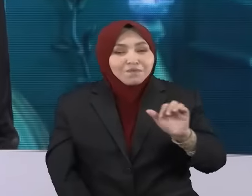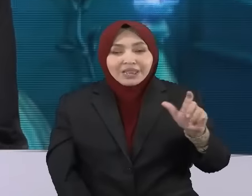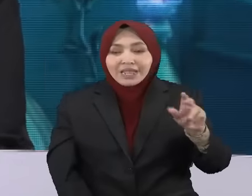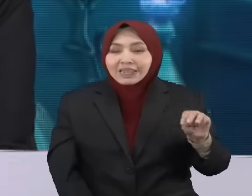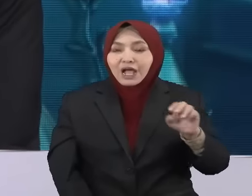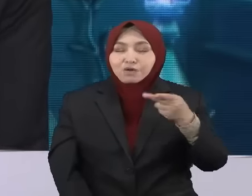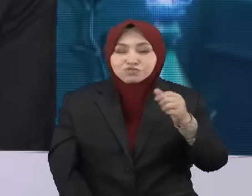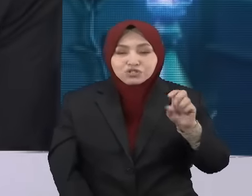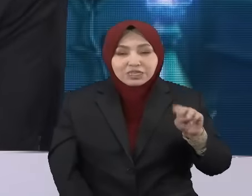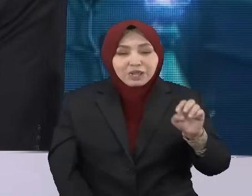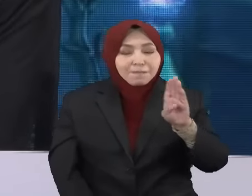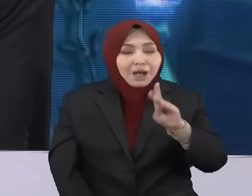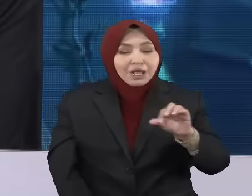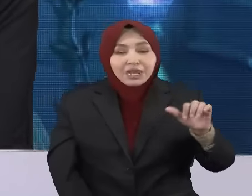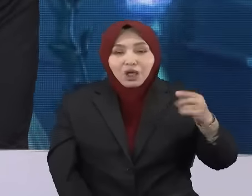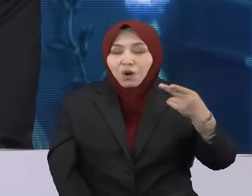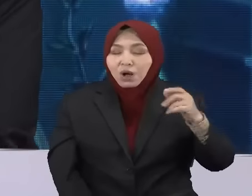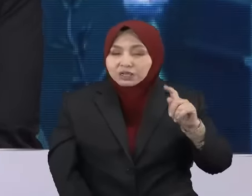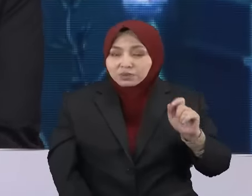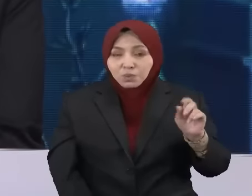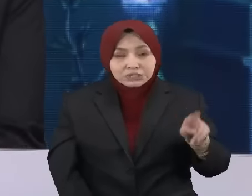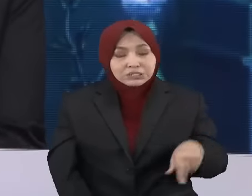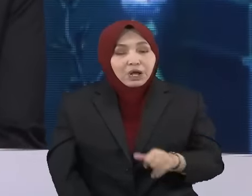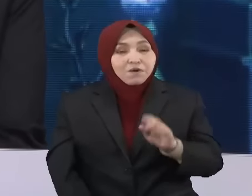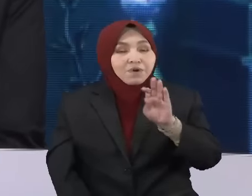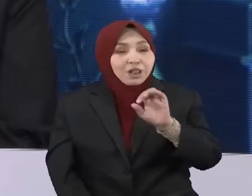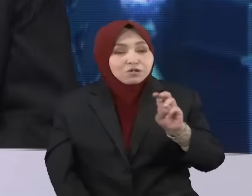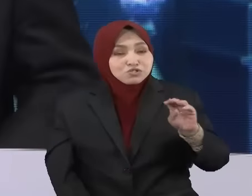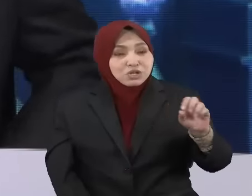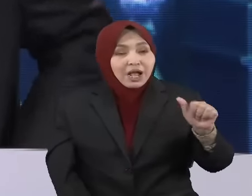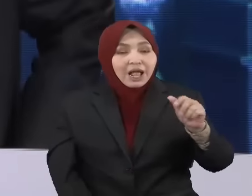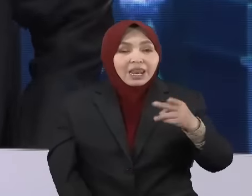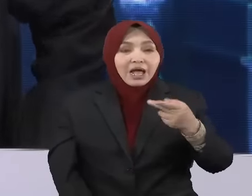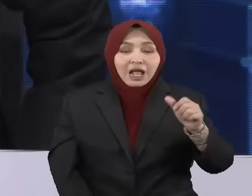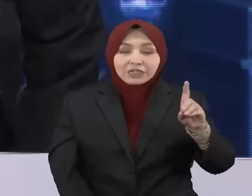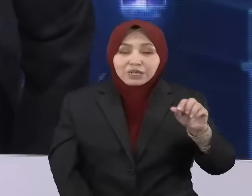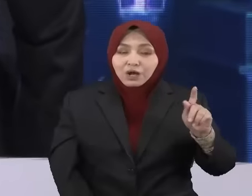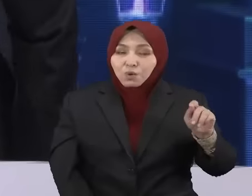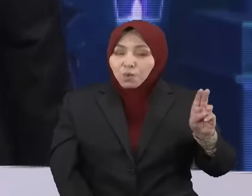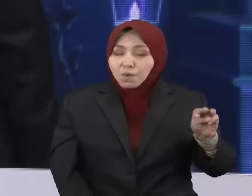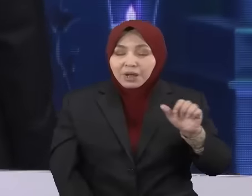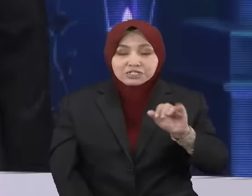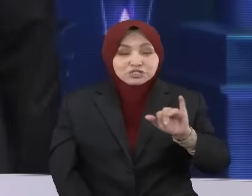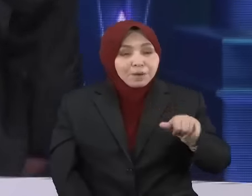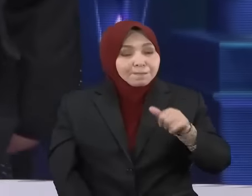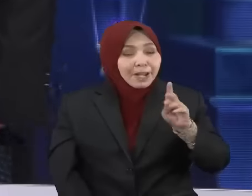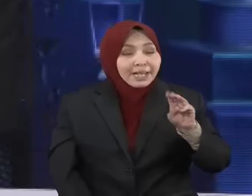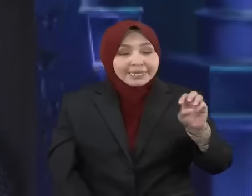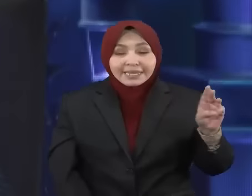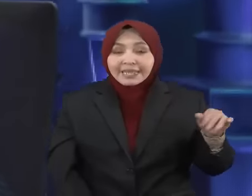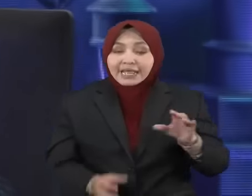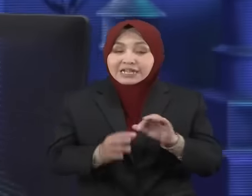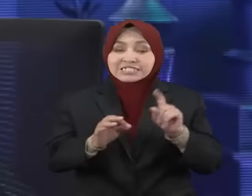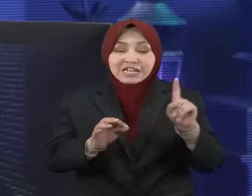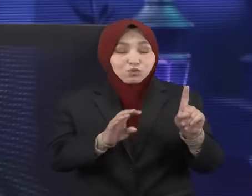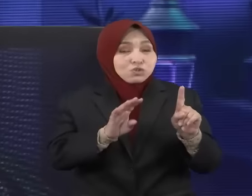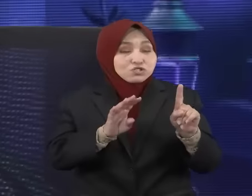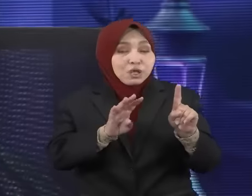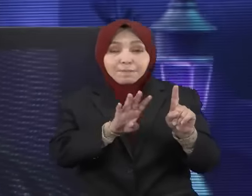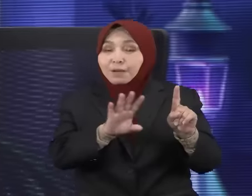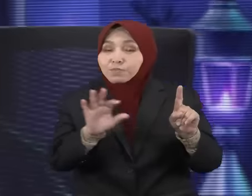hujjatul balighah law syaa lahadakum ajma'in. Ayat 149. Jom kita sama-sama